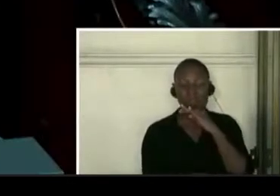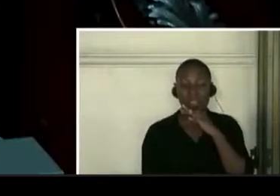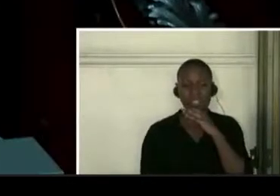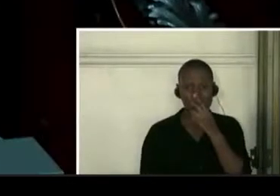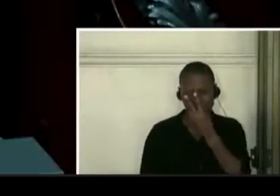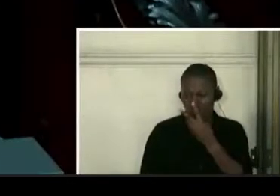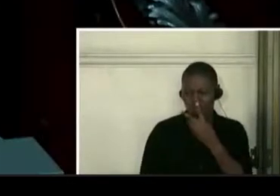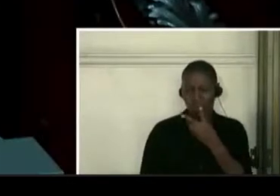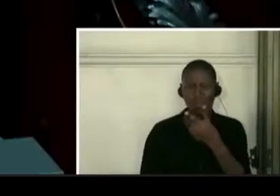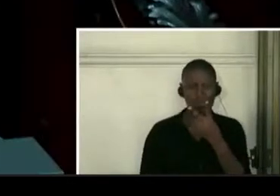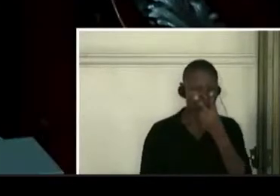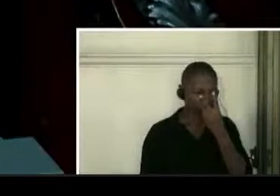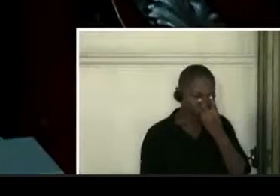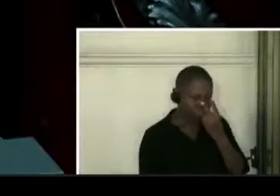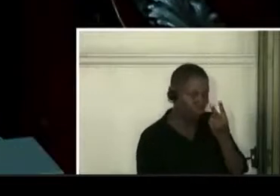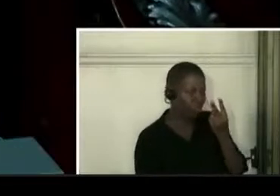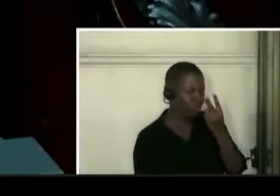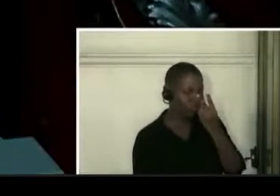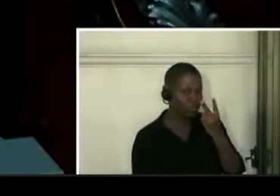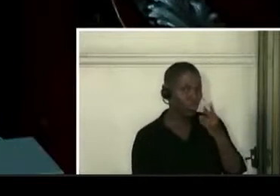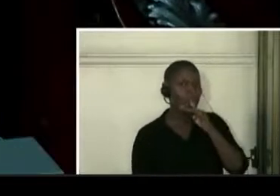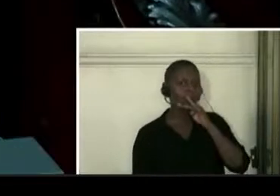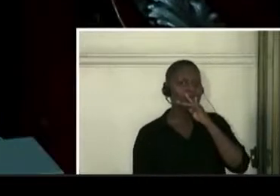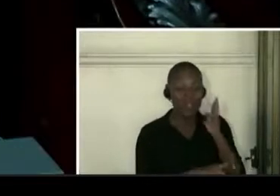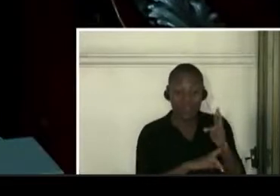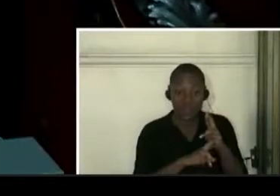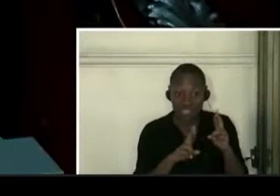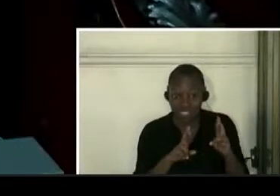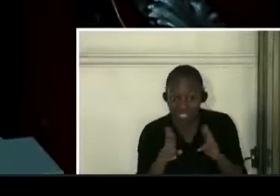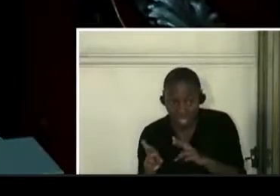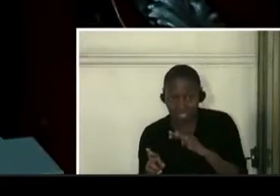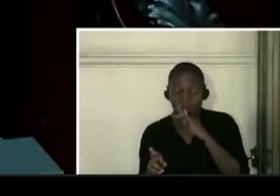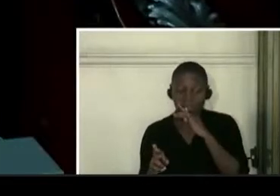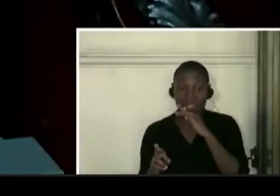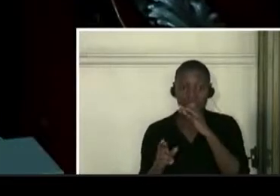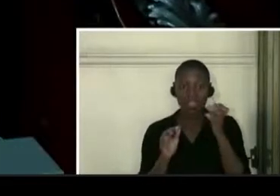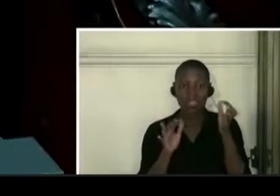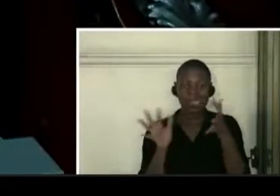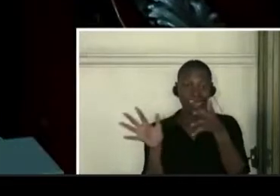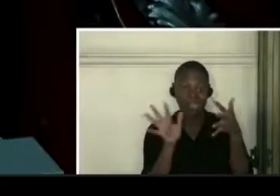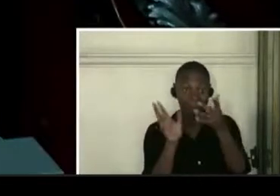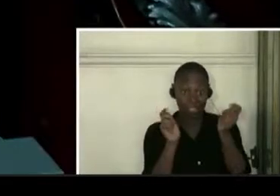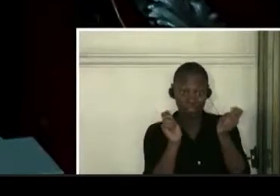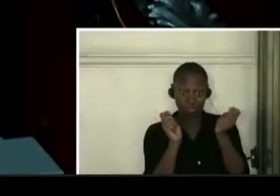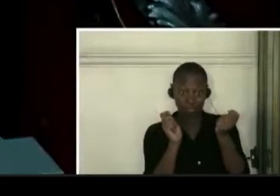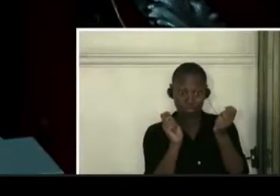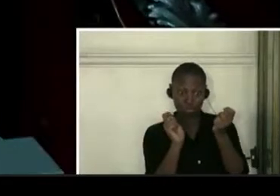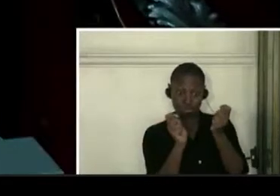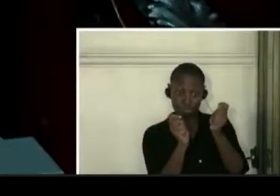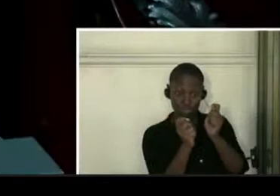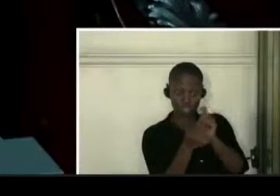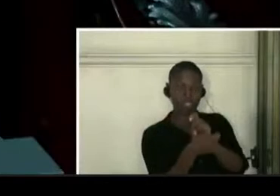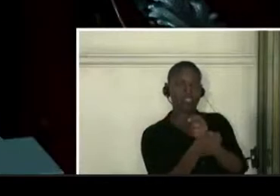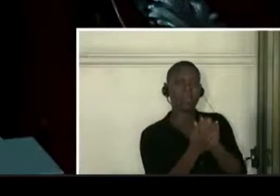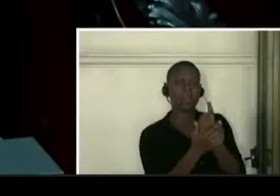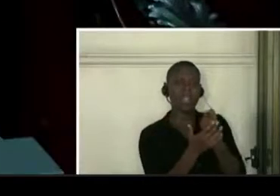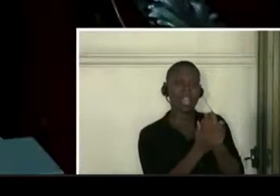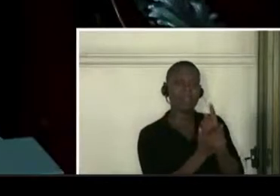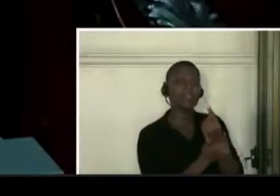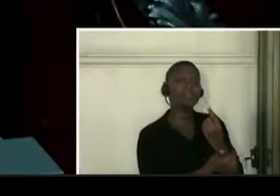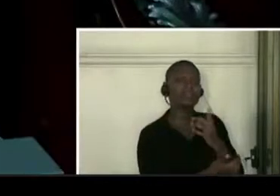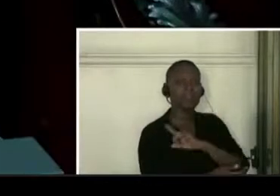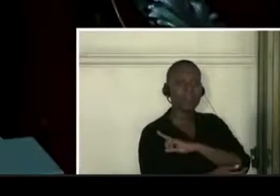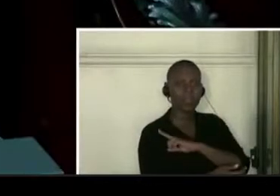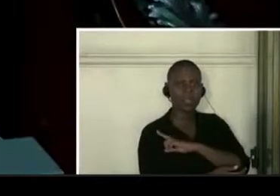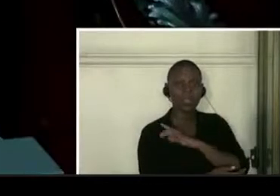ziyimphumela esibhekene nayo kulesimo sokuguquguquka kwesimo sezulu, climate change, nokuphazamiseka kwengwengwezi